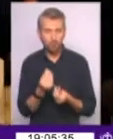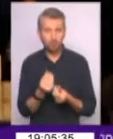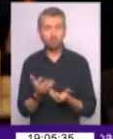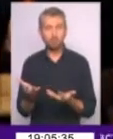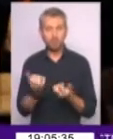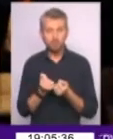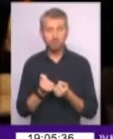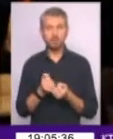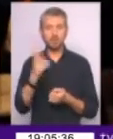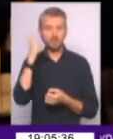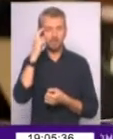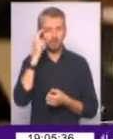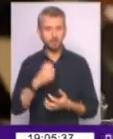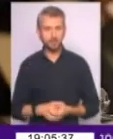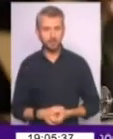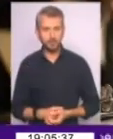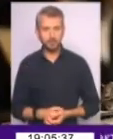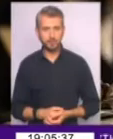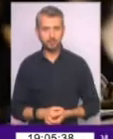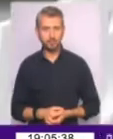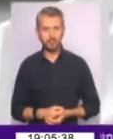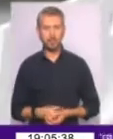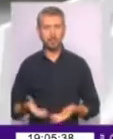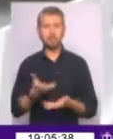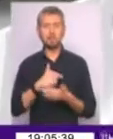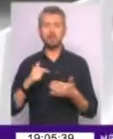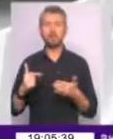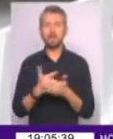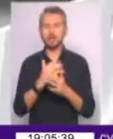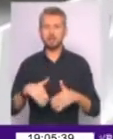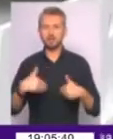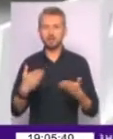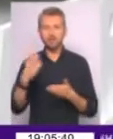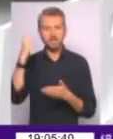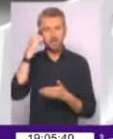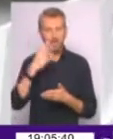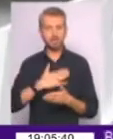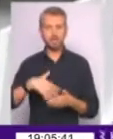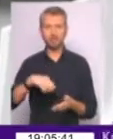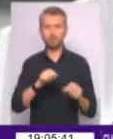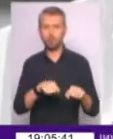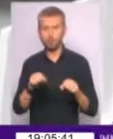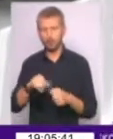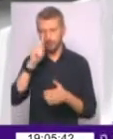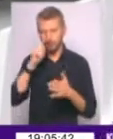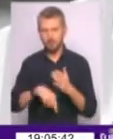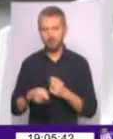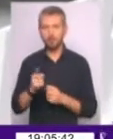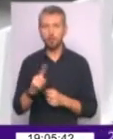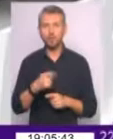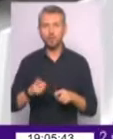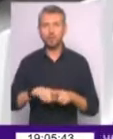саме до столиці. Ми ще раз презентували Київ, наші всі можливості, і впевнений в тому, що